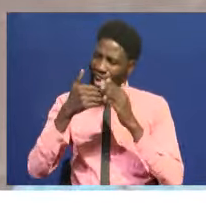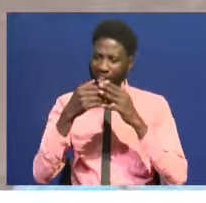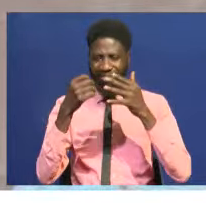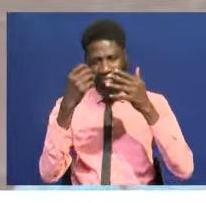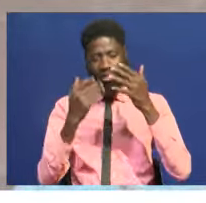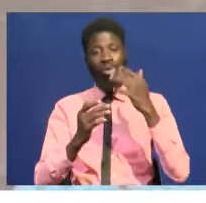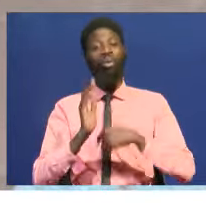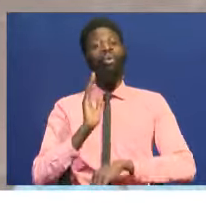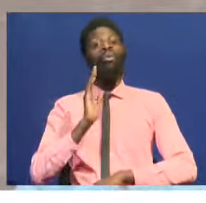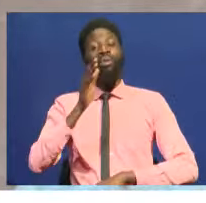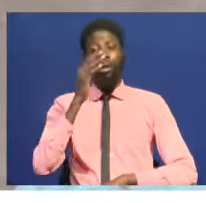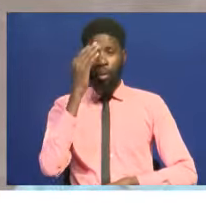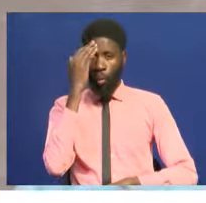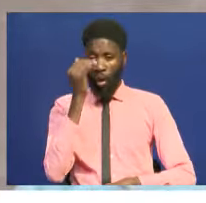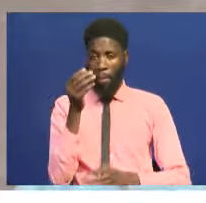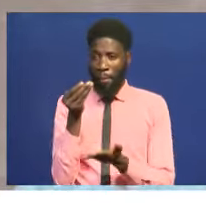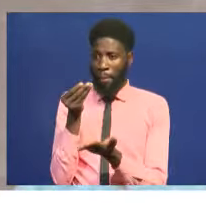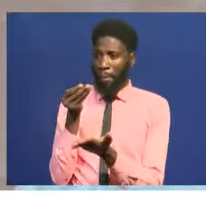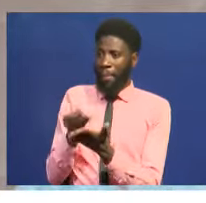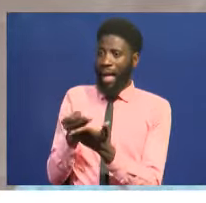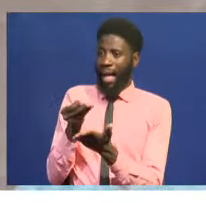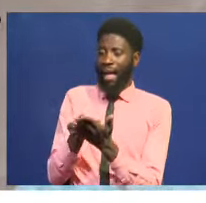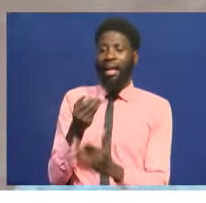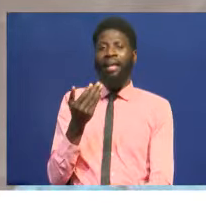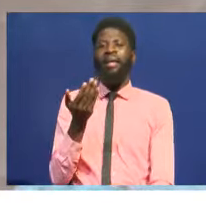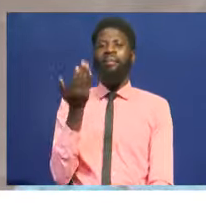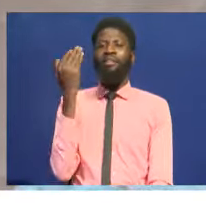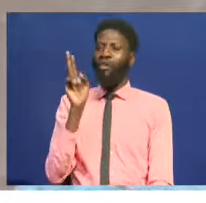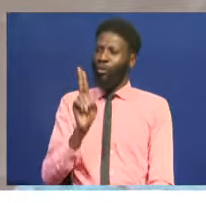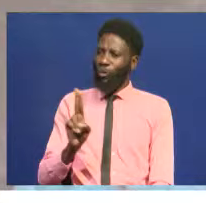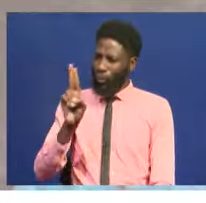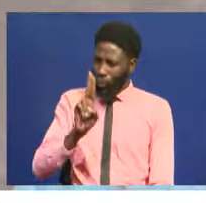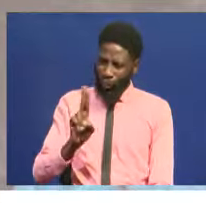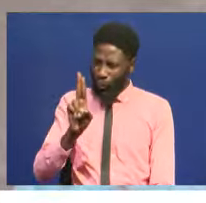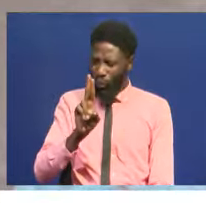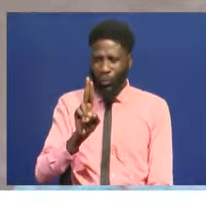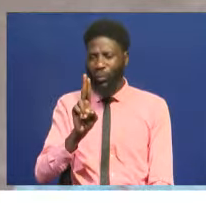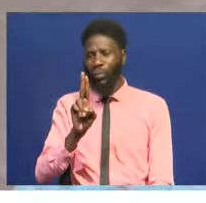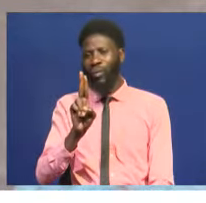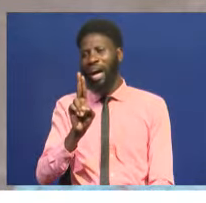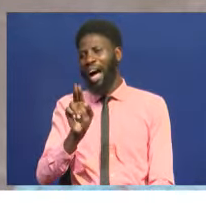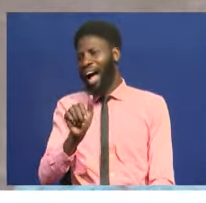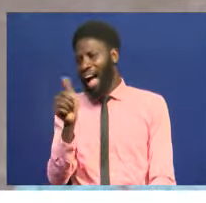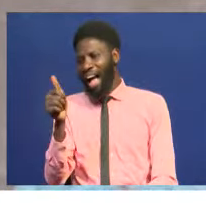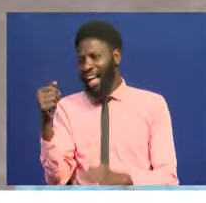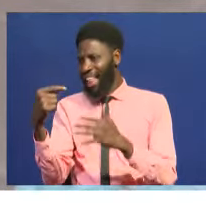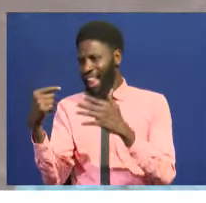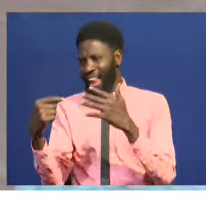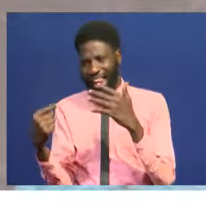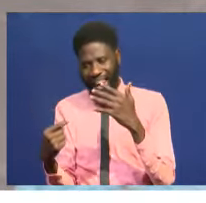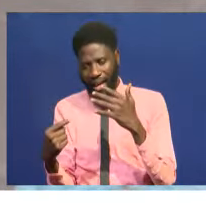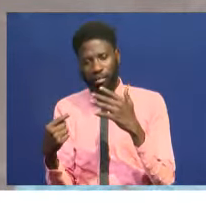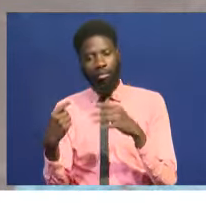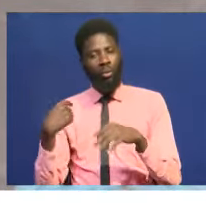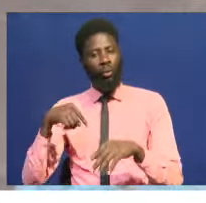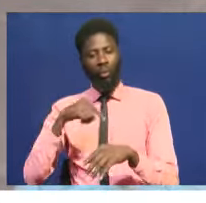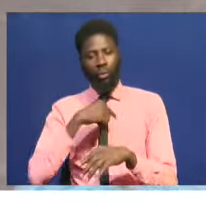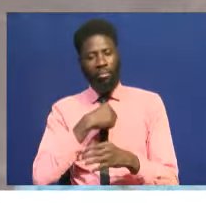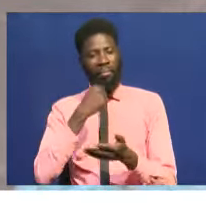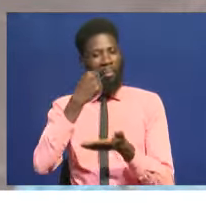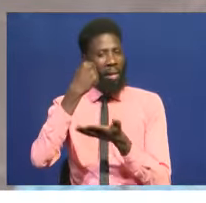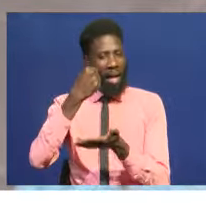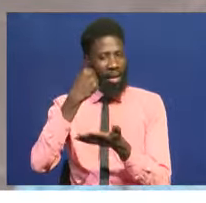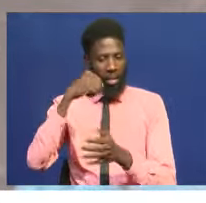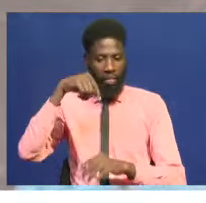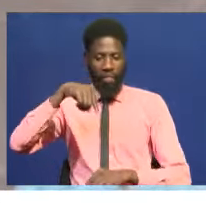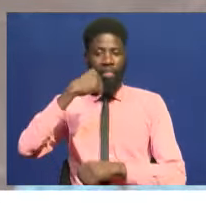sababu sasa ile pesa ilikuwa inatumika kwa mambo mengine tumeyaondoa katika budget yetu ya